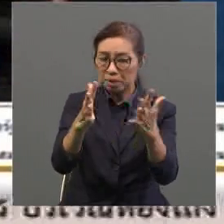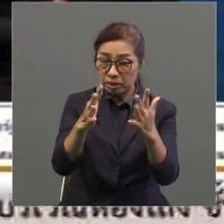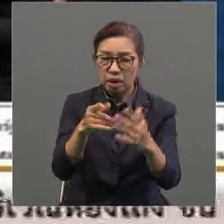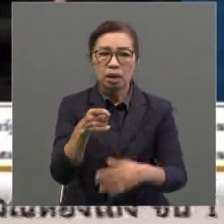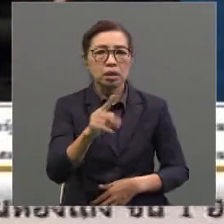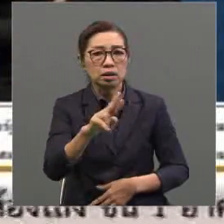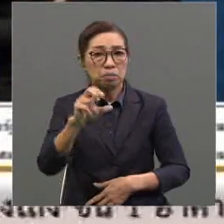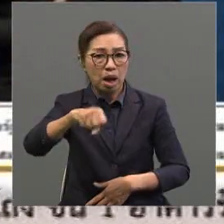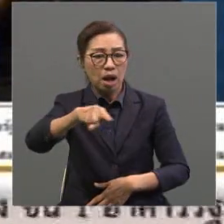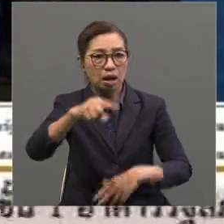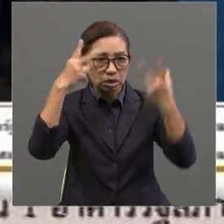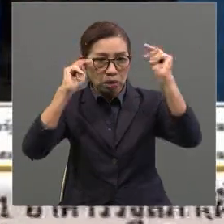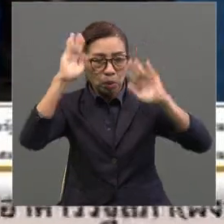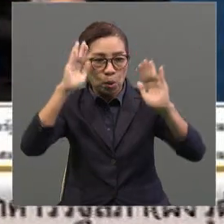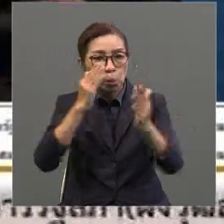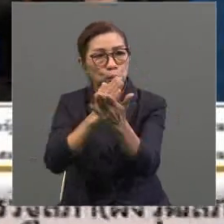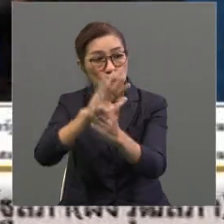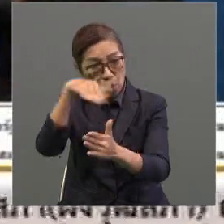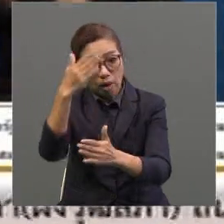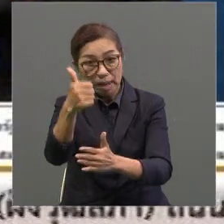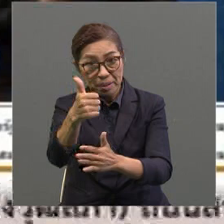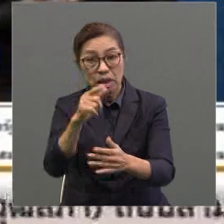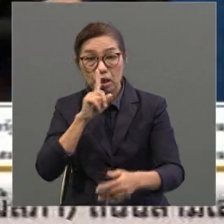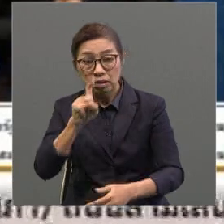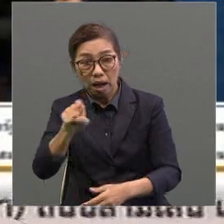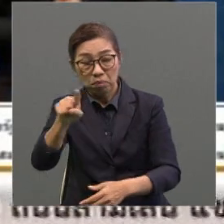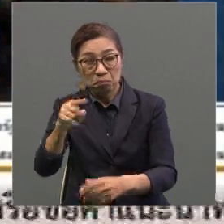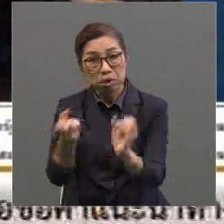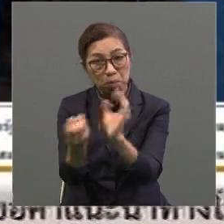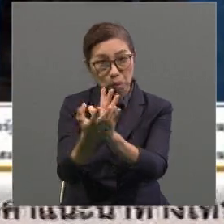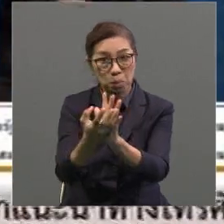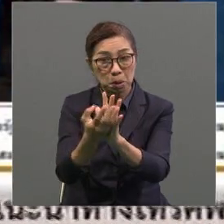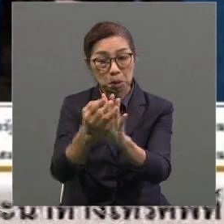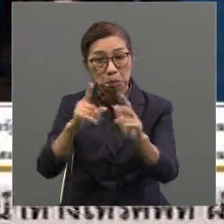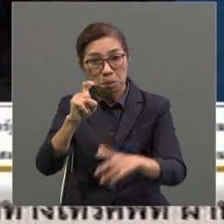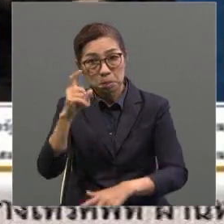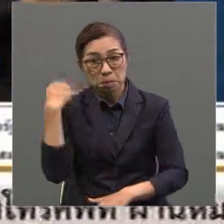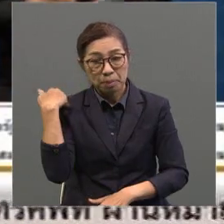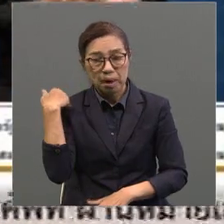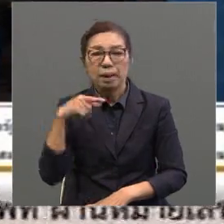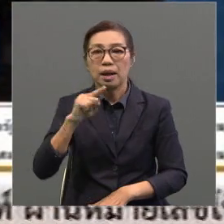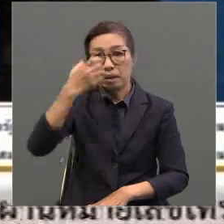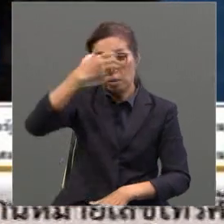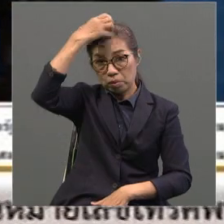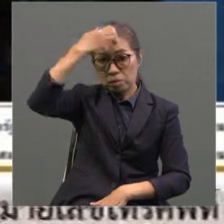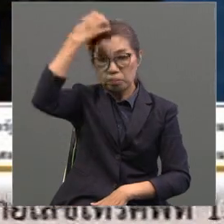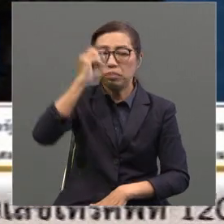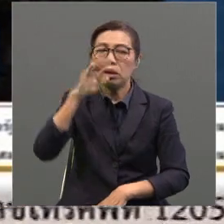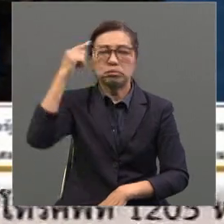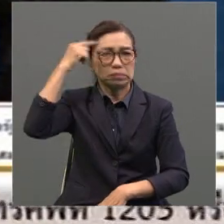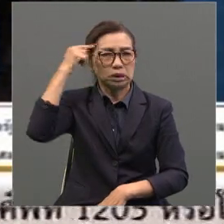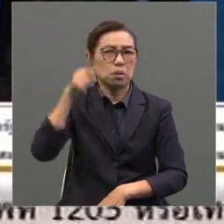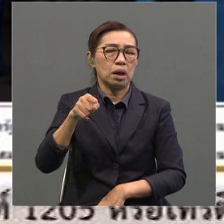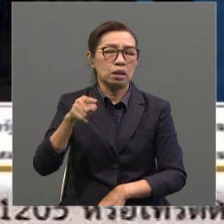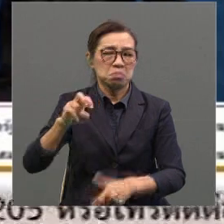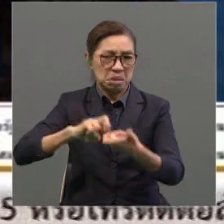หยุดกระบวนการเลือกนายกรัฐมนตรีไว้ก่อนตรงนี้เนี่ยจะส่งผลเสียอย่างไรบ้างในวันมูฮัมหมัดเองก็บอกนะคะว่าเชื่อว่าเรื่อง